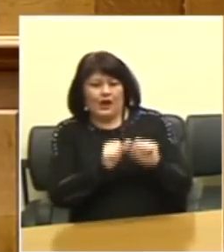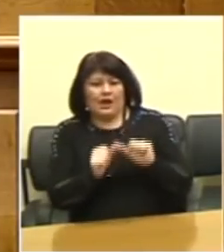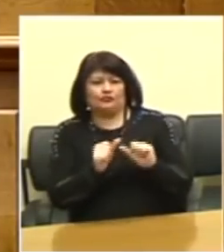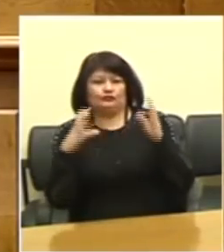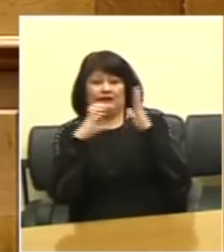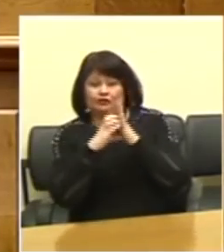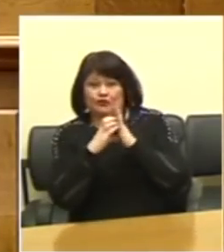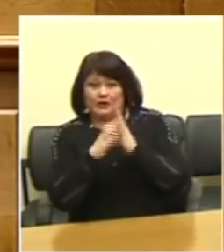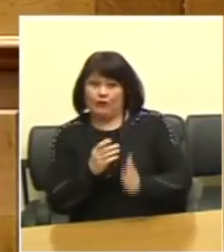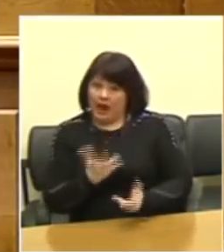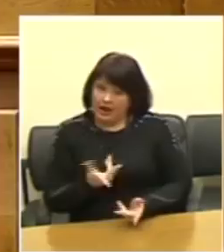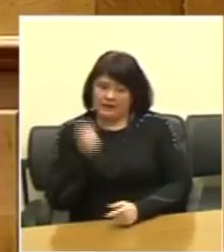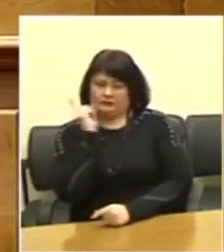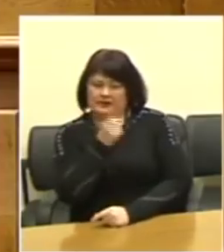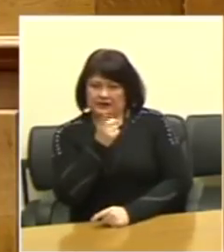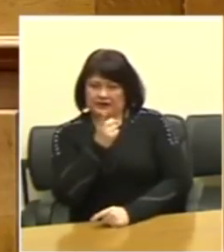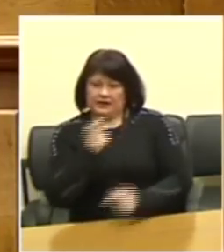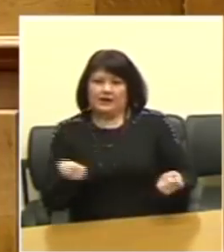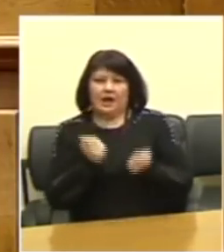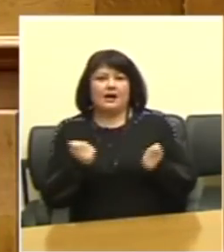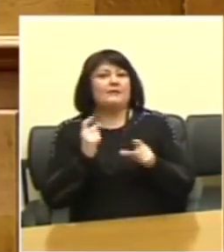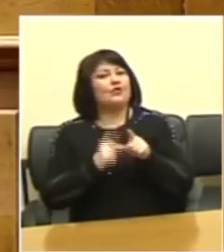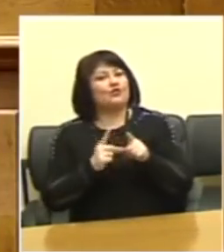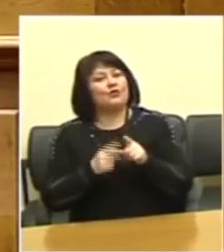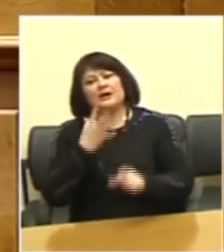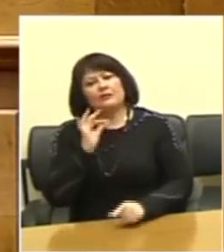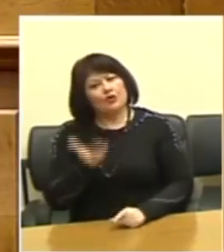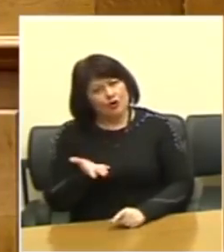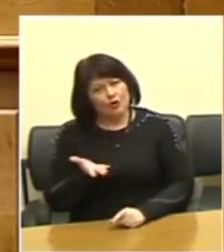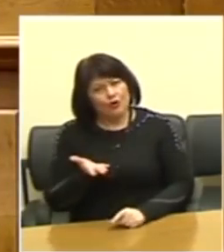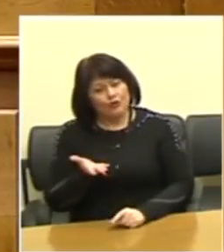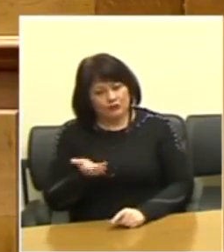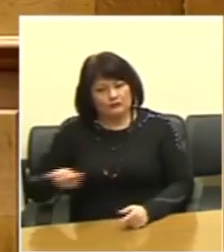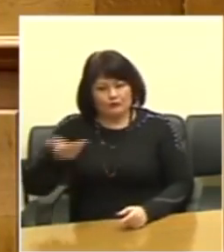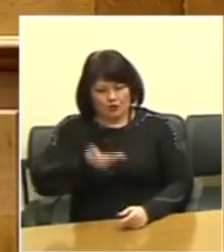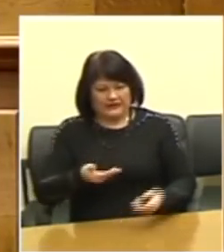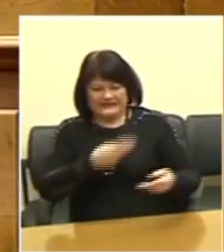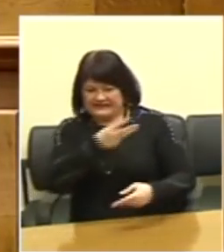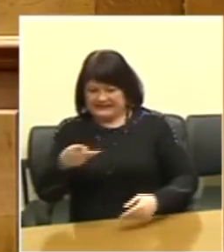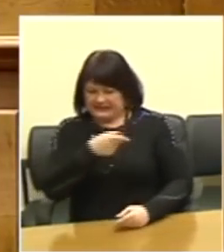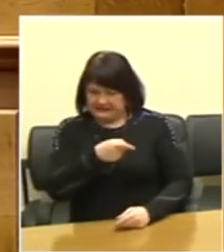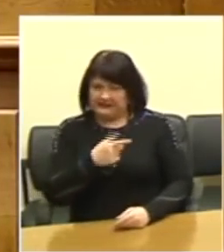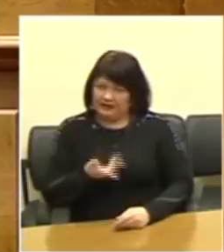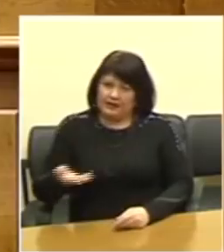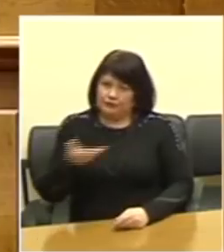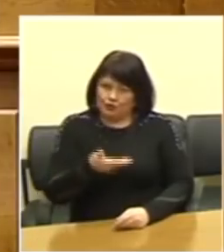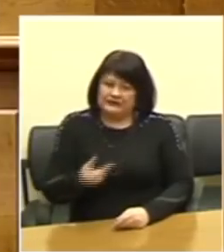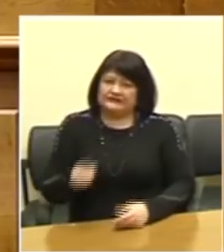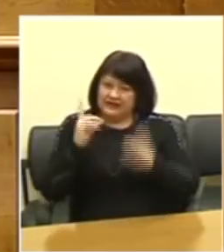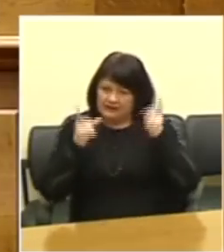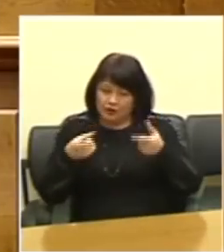ασκώντας όμως κριτική για το γεγονός ότι τόσο η πρόταση του ΣΥΡΙΖΑ όσο και η πρόταση της